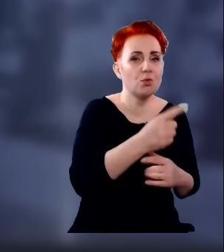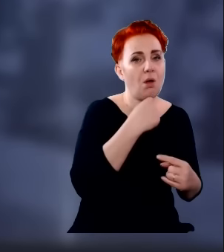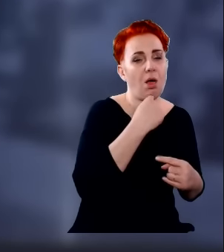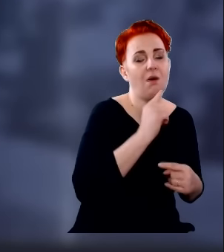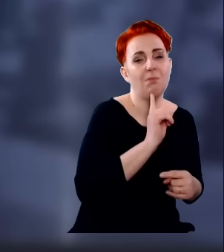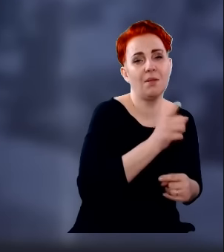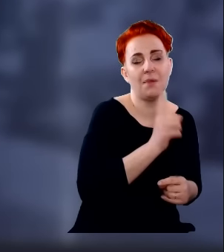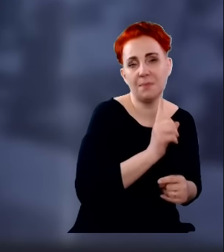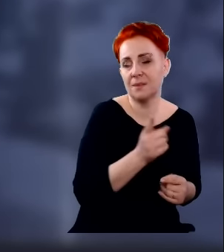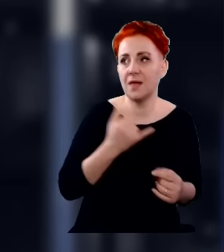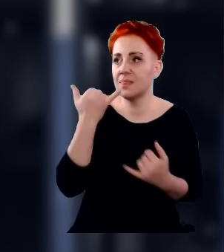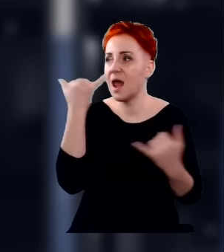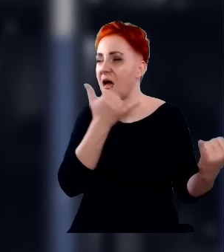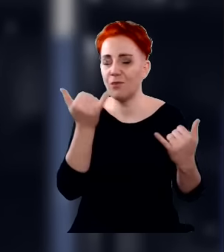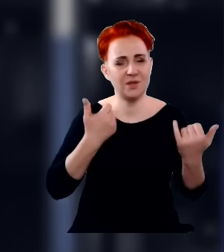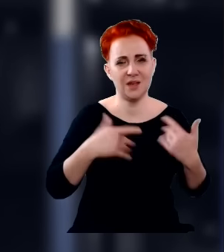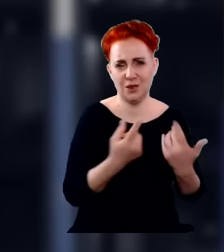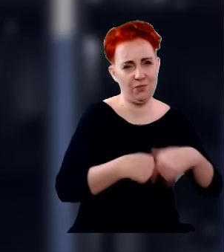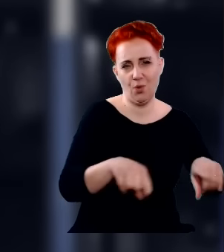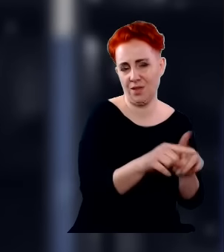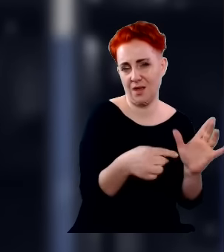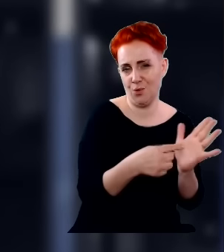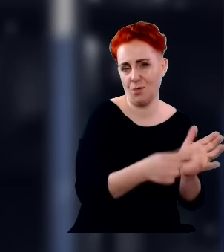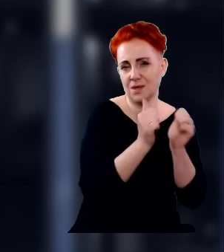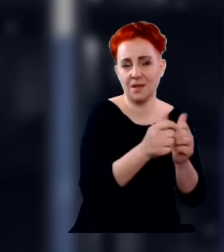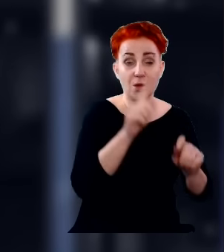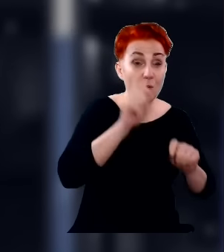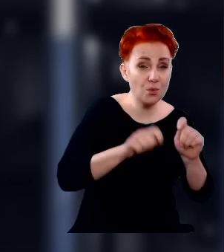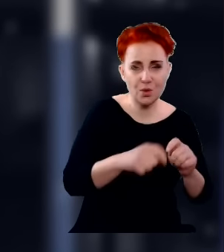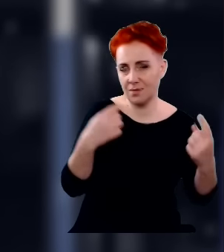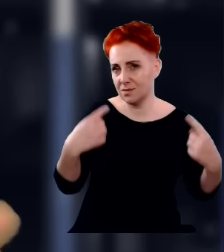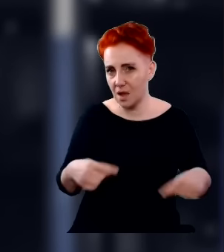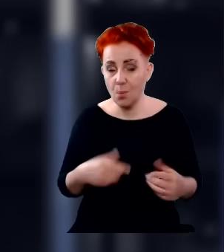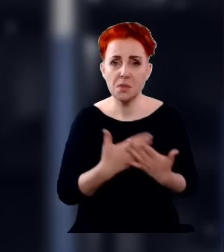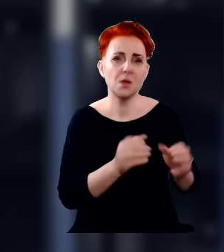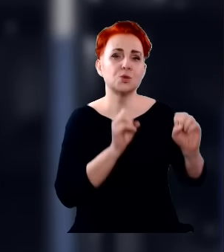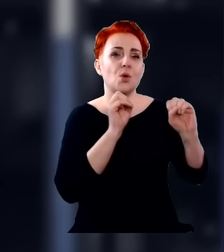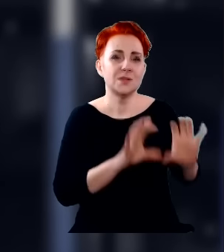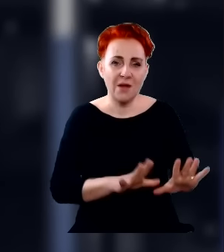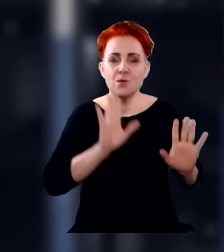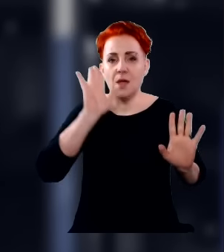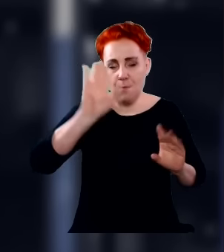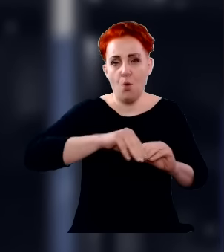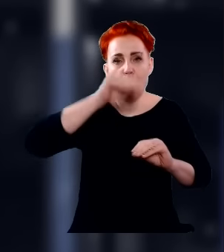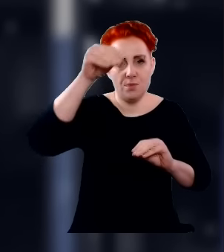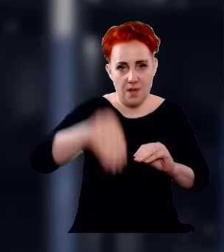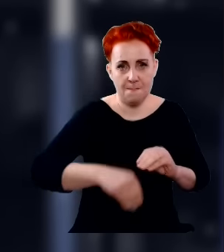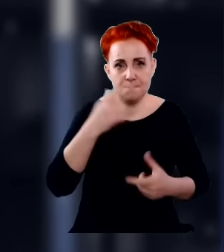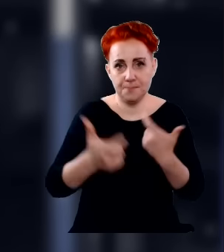Na telefon nie był skłonny tego kontrolować i zostawił to sobie na czas, kiedy